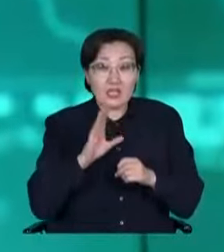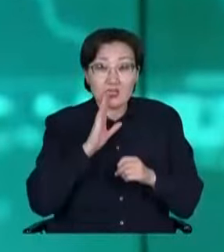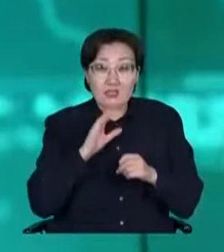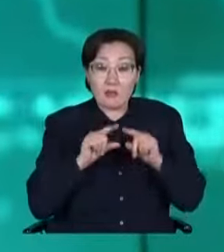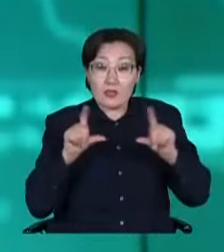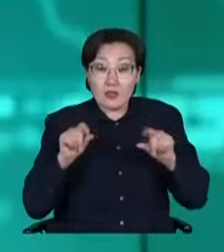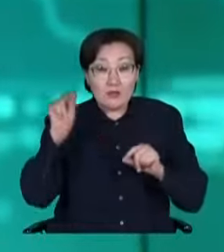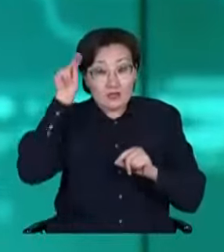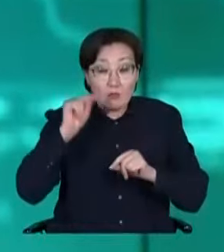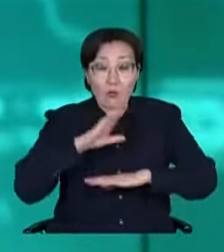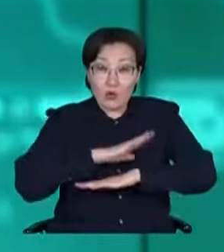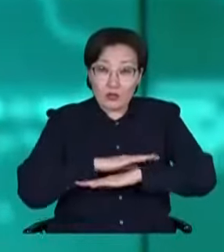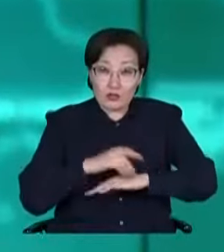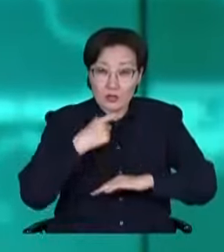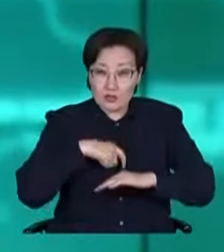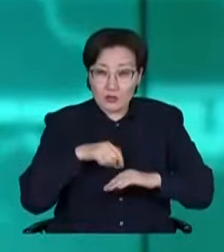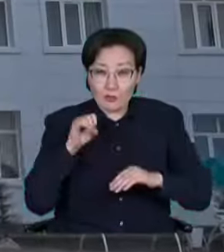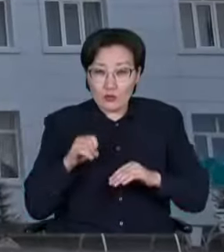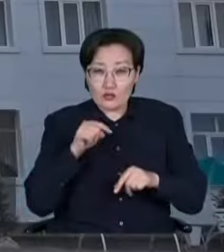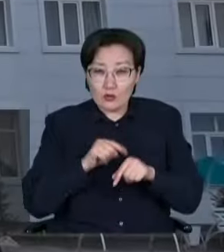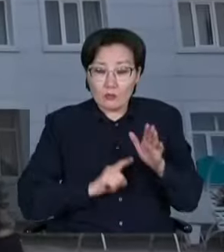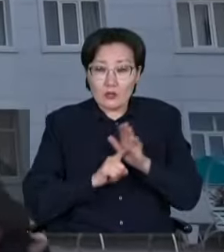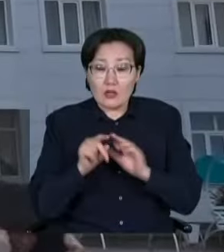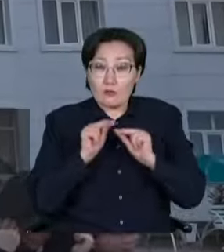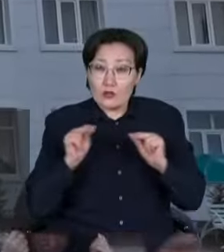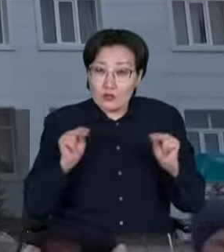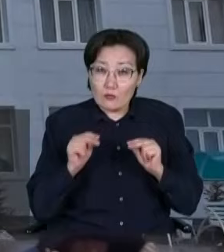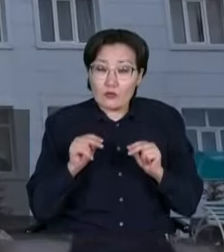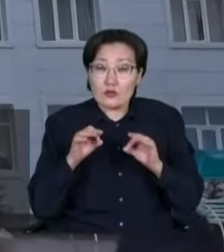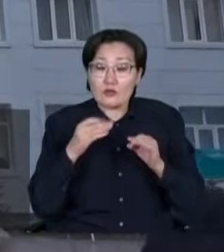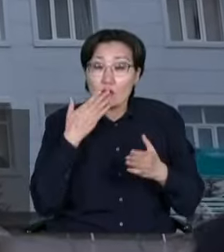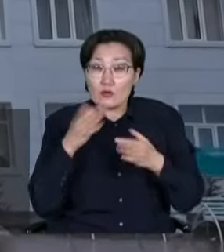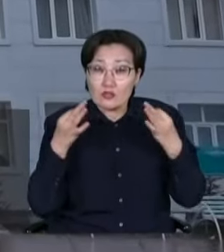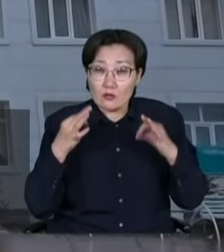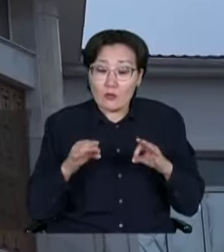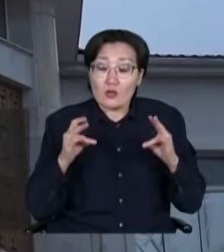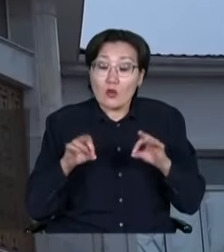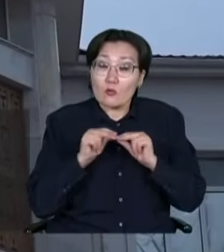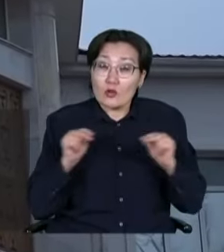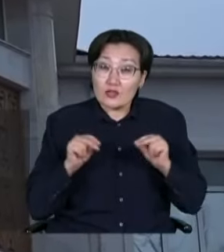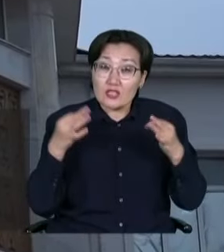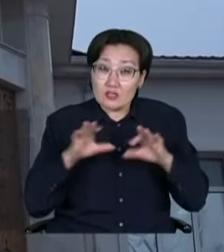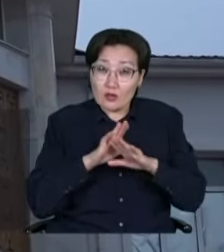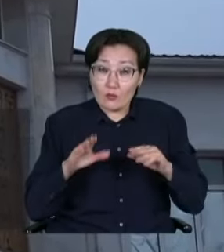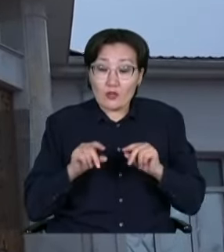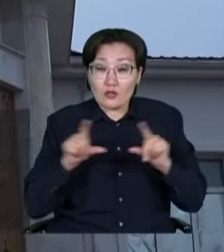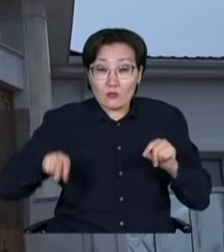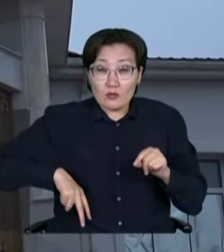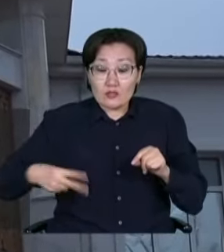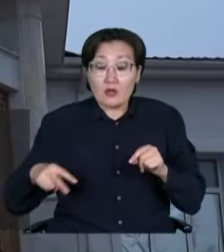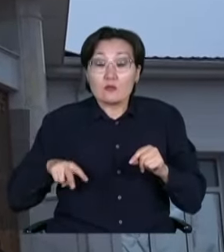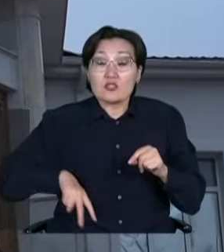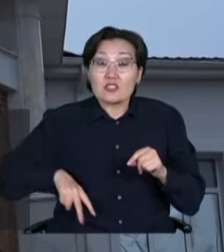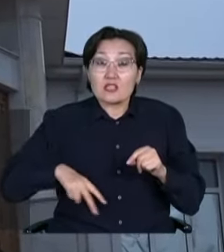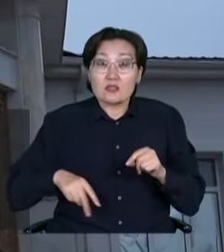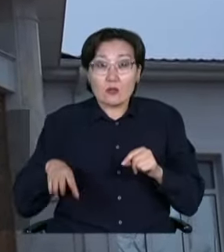нашарлапты. Екінші сабақта өзін жайсыз сезінген ол мұғалімнен сұранған, алайда ұстаз оқушыны сыртқа шығармайды. Мектеп директоры осыдан соң